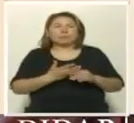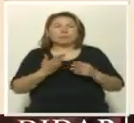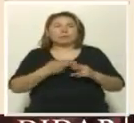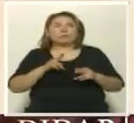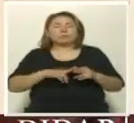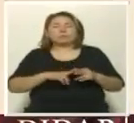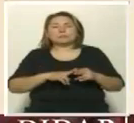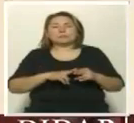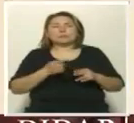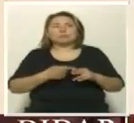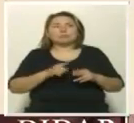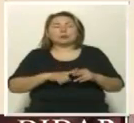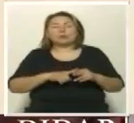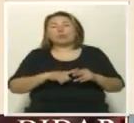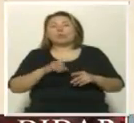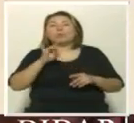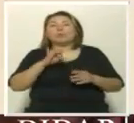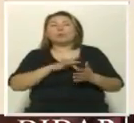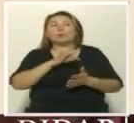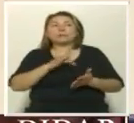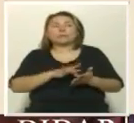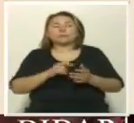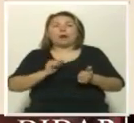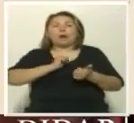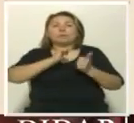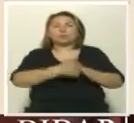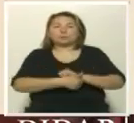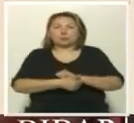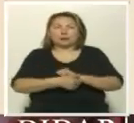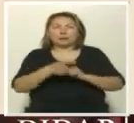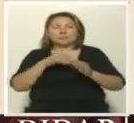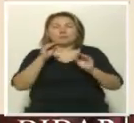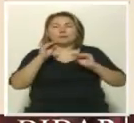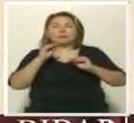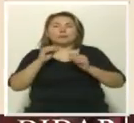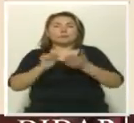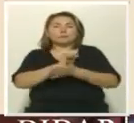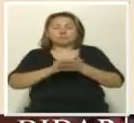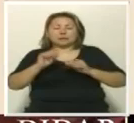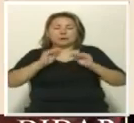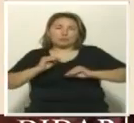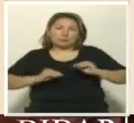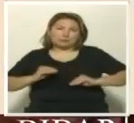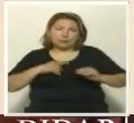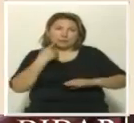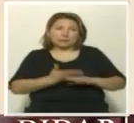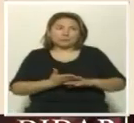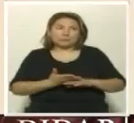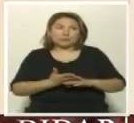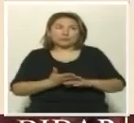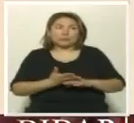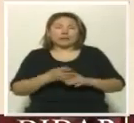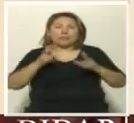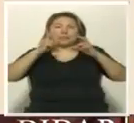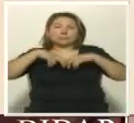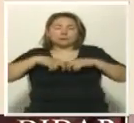осы орта қысымды газ құбырын ауыстыруға жобалық сметалық құжаттарын бәрі толық дайындадық,